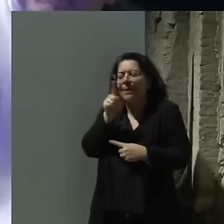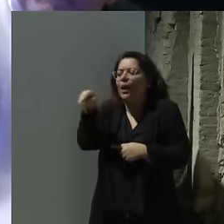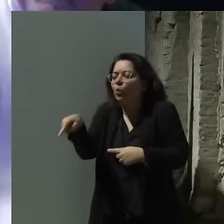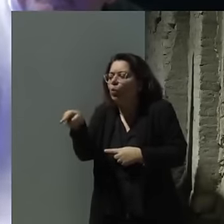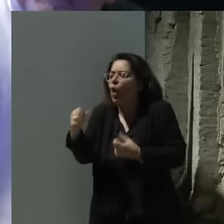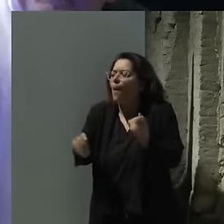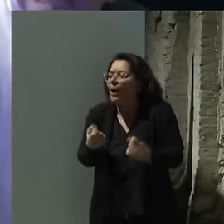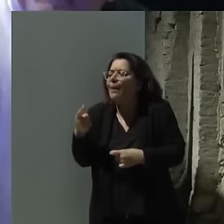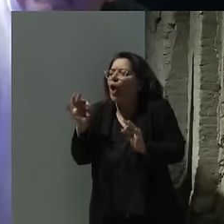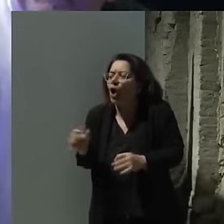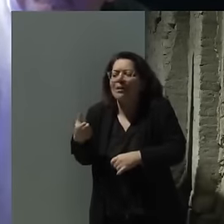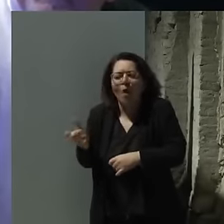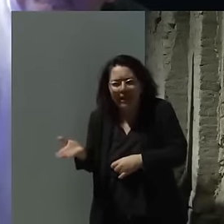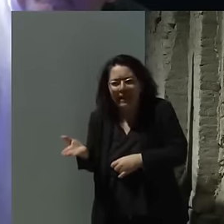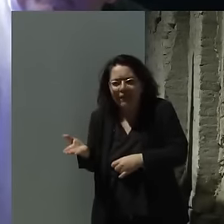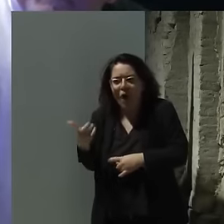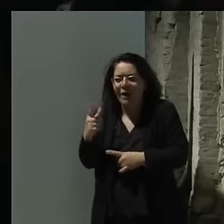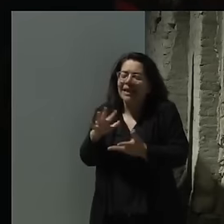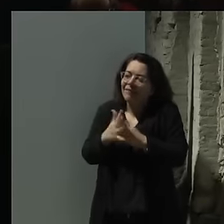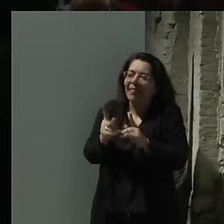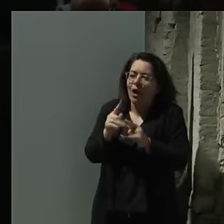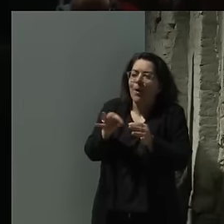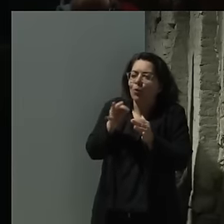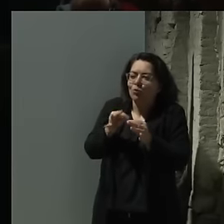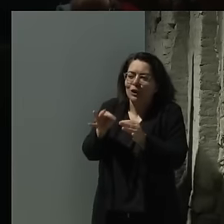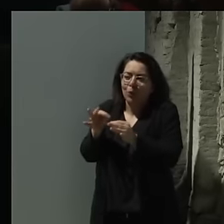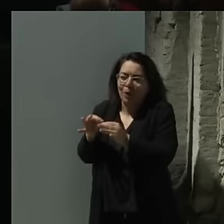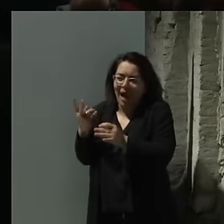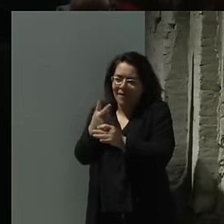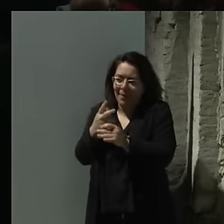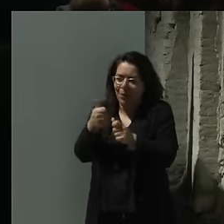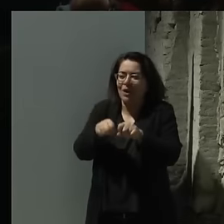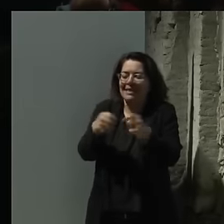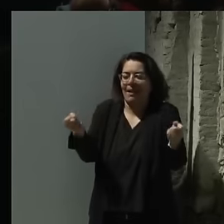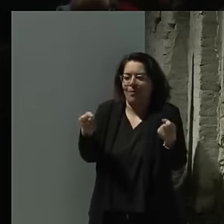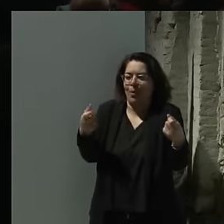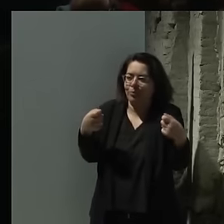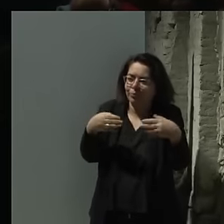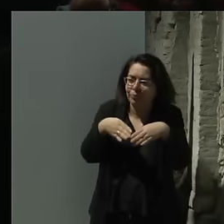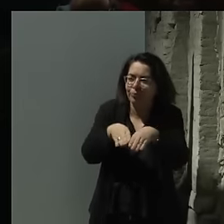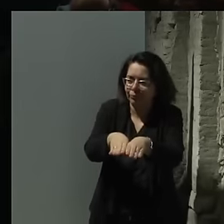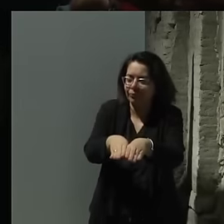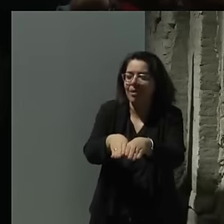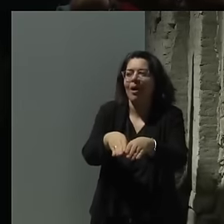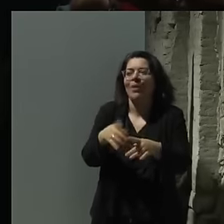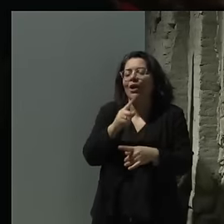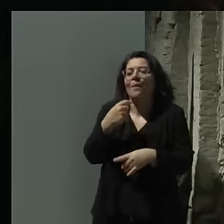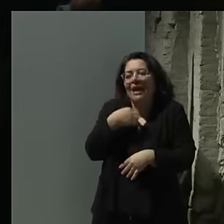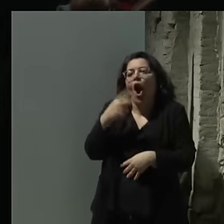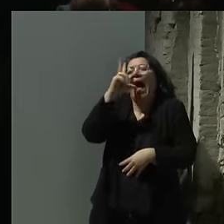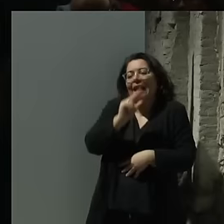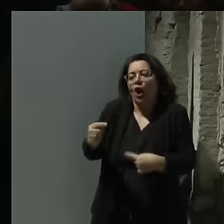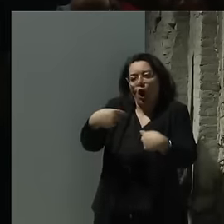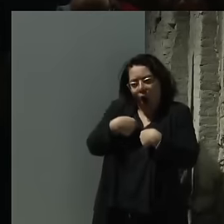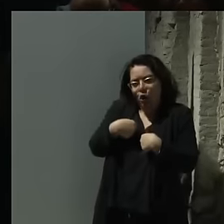La giustizia riparativa invece, tramite l'incontro e il riconoscimento reciproco, che poi nella base aiuta